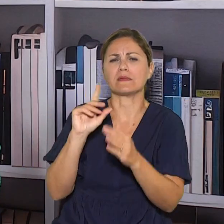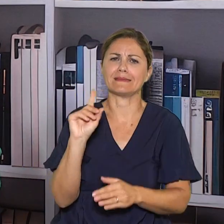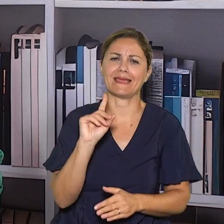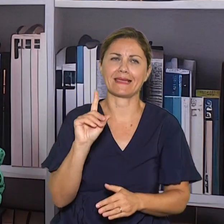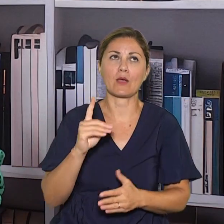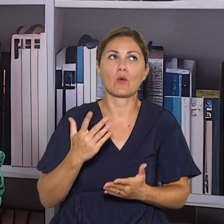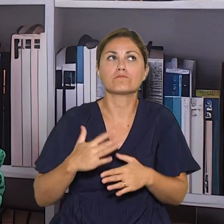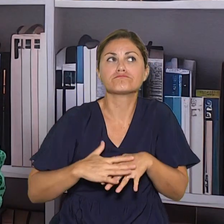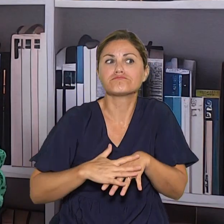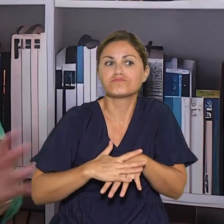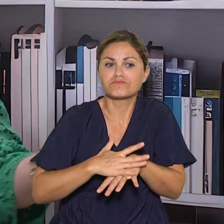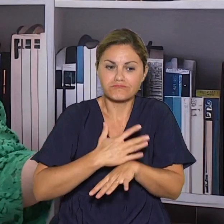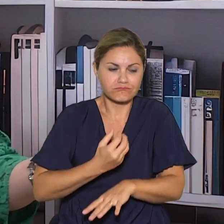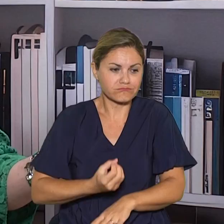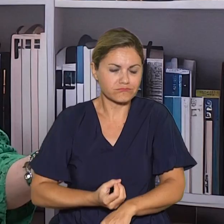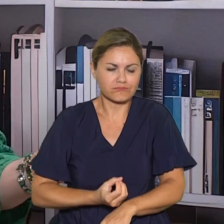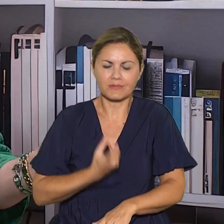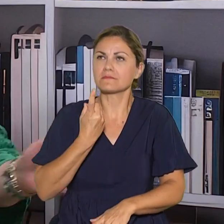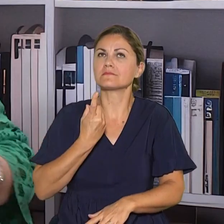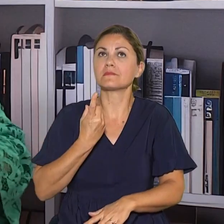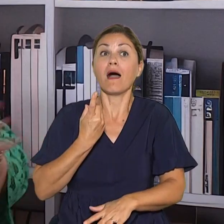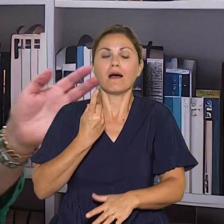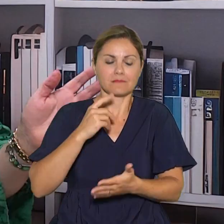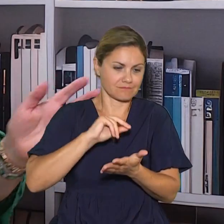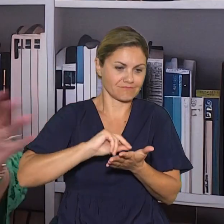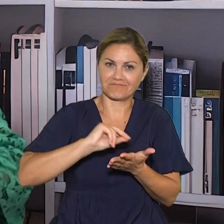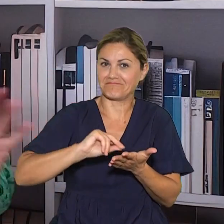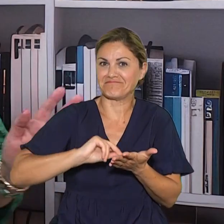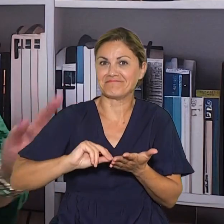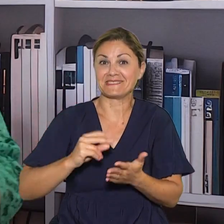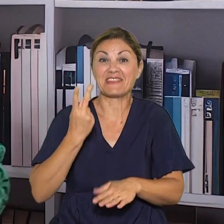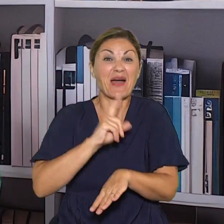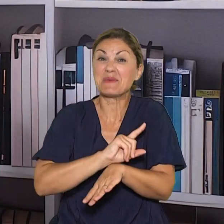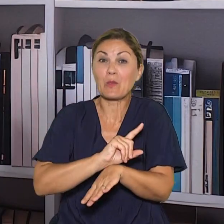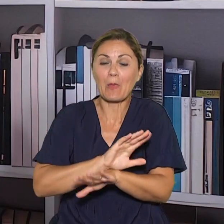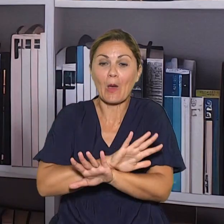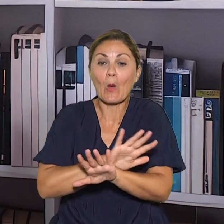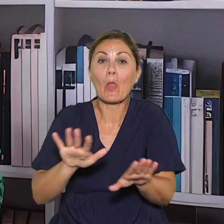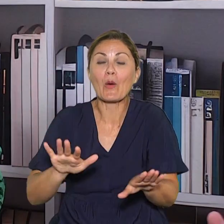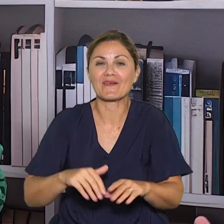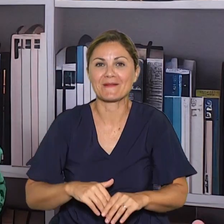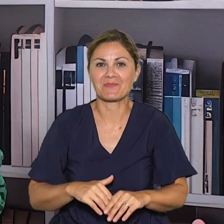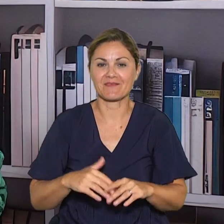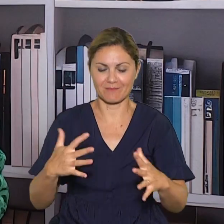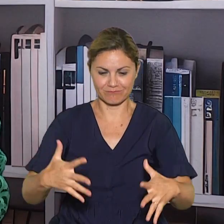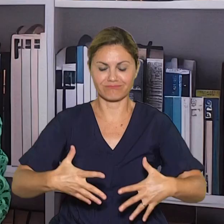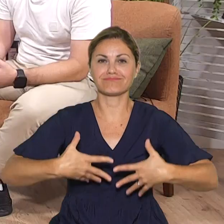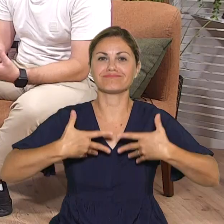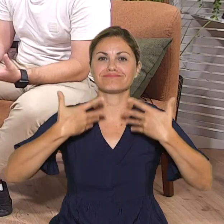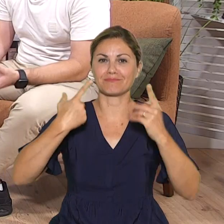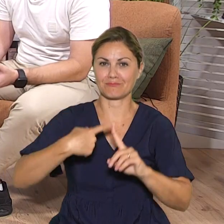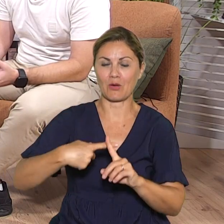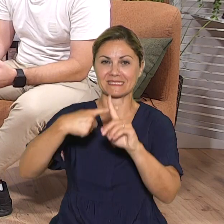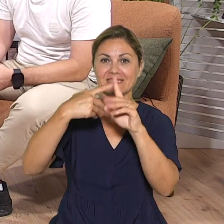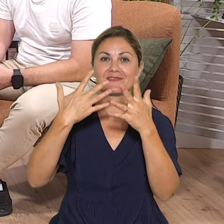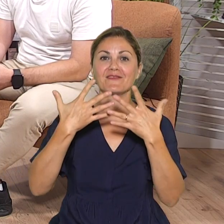trenutka kako mi se dogodi da me nešto inspirira i ja o tome napišem u roku 2 minuta. Zračite nekim optimizmom,